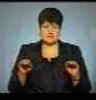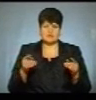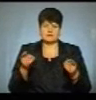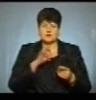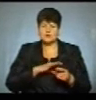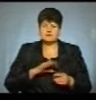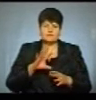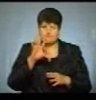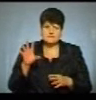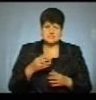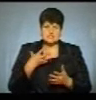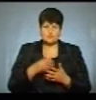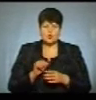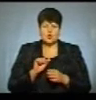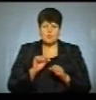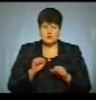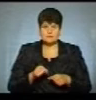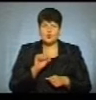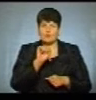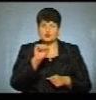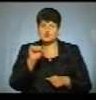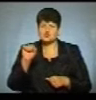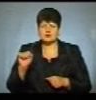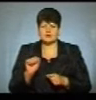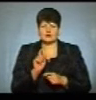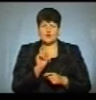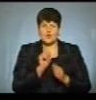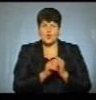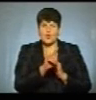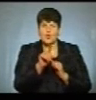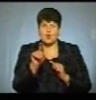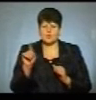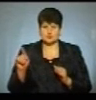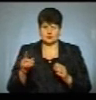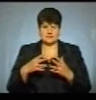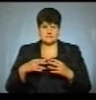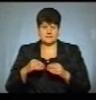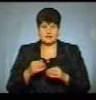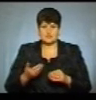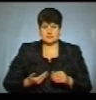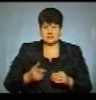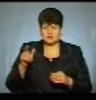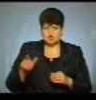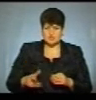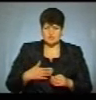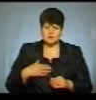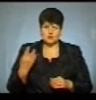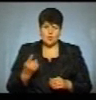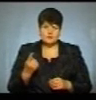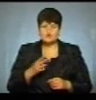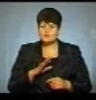свої можливості для того, щоб достукатися в кожну сім'ю, до кожного, скажімо, жителя нашої області, щоб